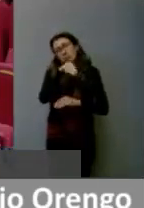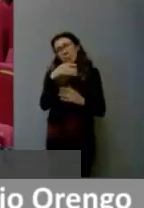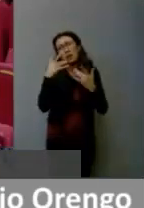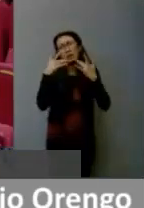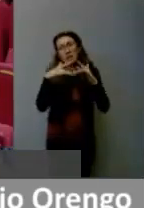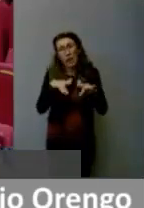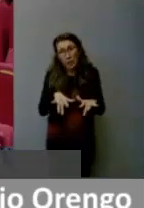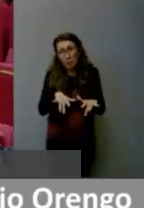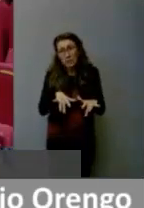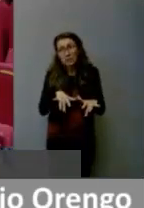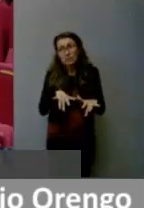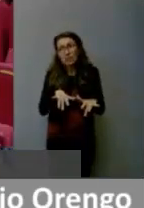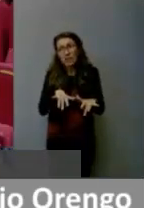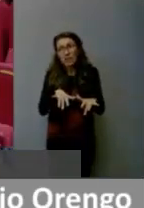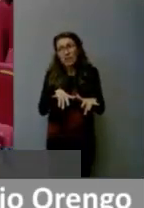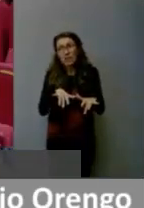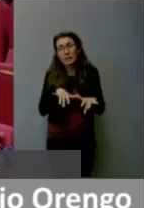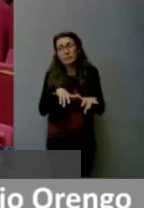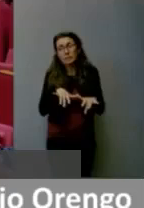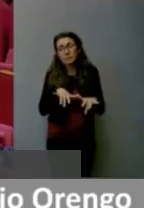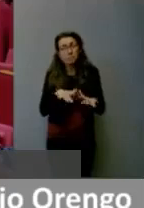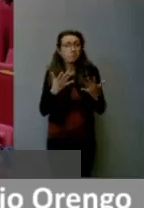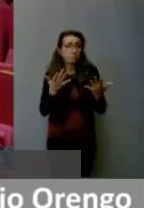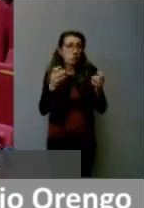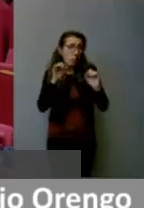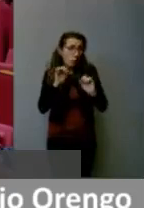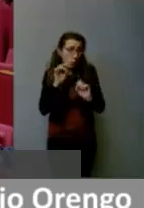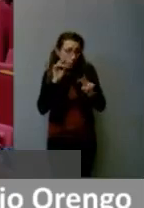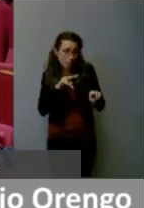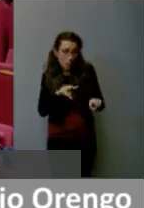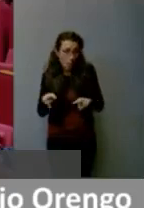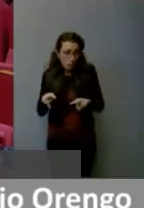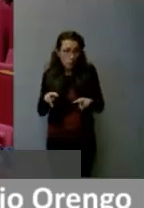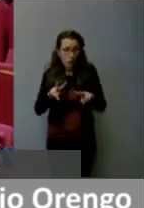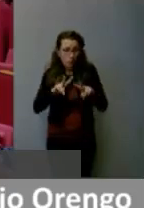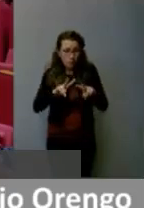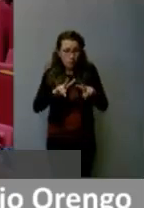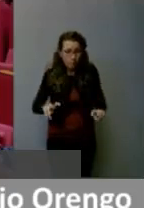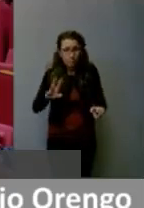verificare tecnicamente se una cosa del genere può essere appunto